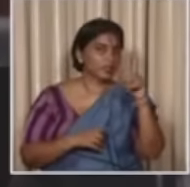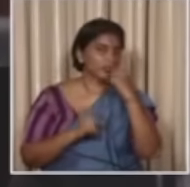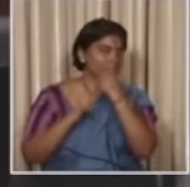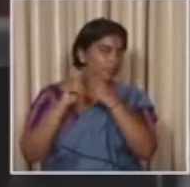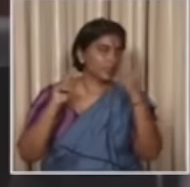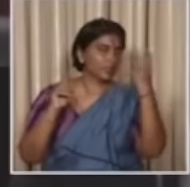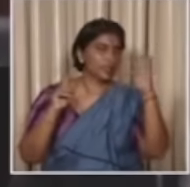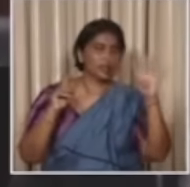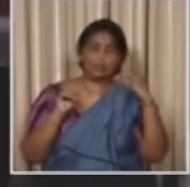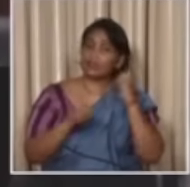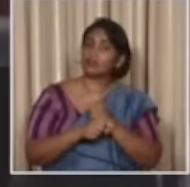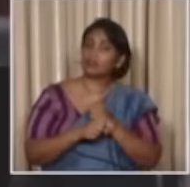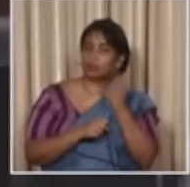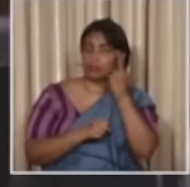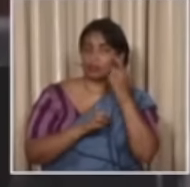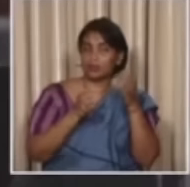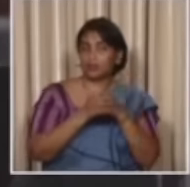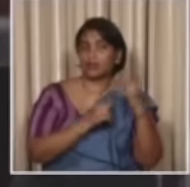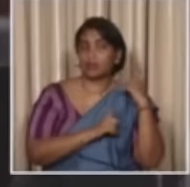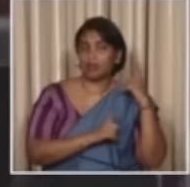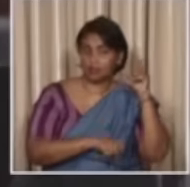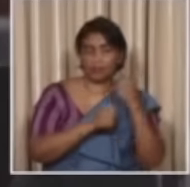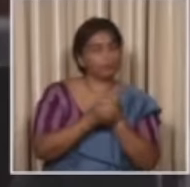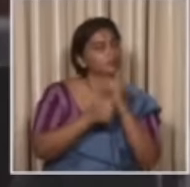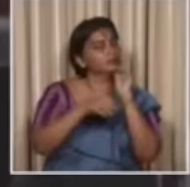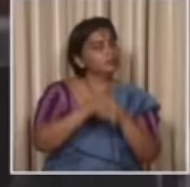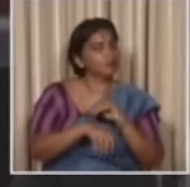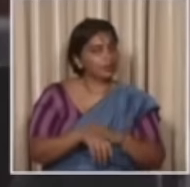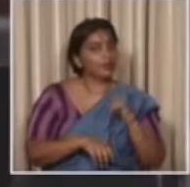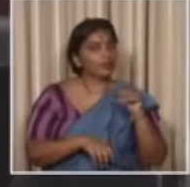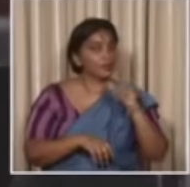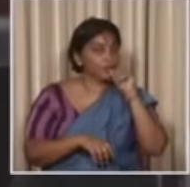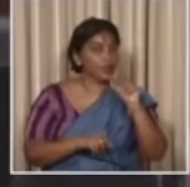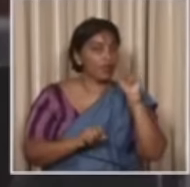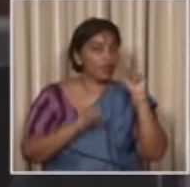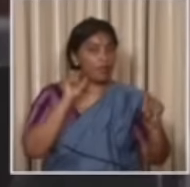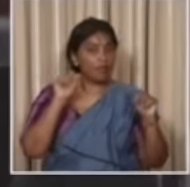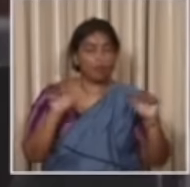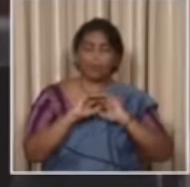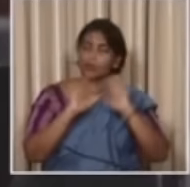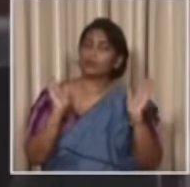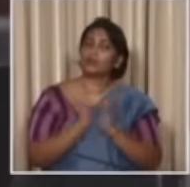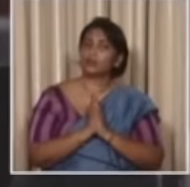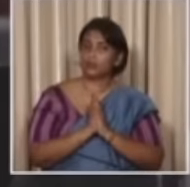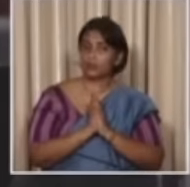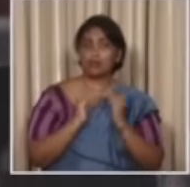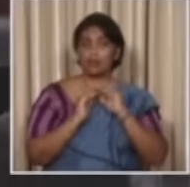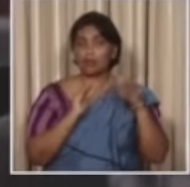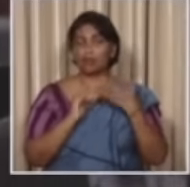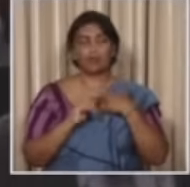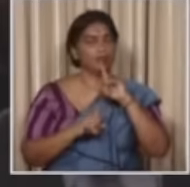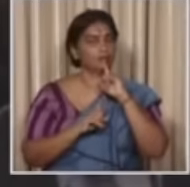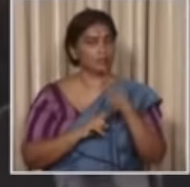2001-2004 ආණ්ඩුව බුද්ධිංශ නිලධාරීන් අත්අඩංගුවට ගත්තා. ඔවුන්ගේ සැබෑ නම් ආරුඪ නම් ගම් පවා හෙළි